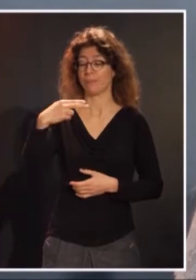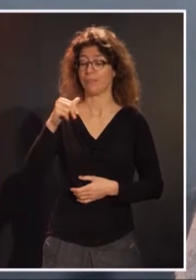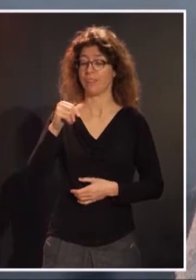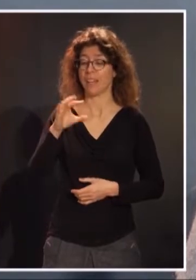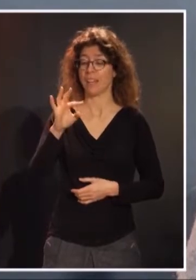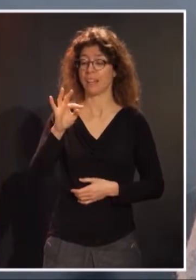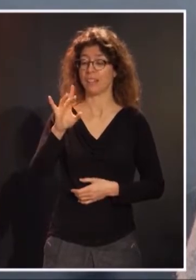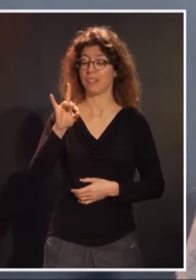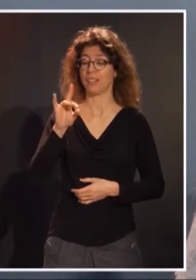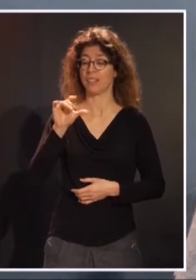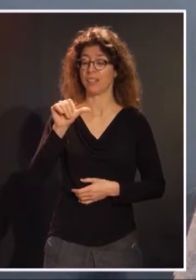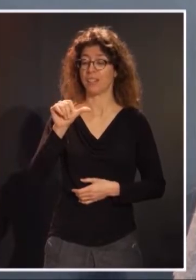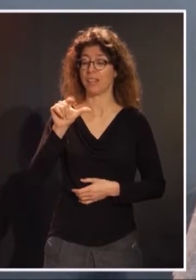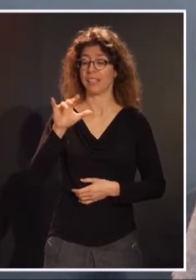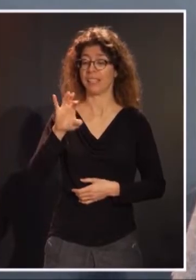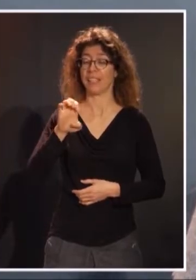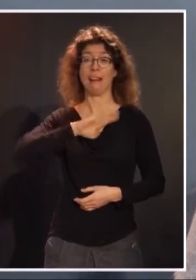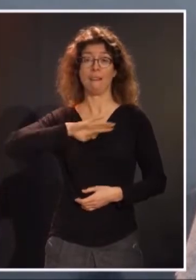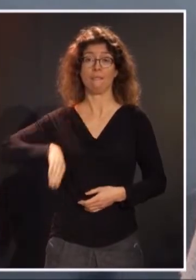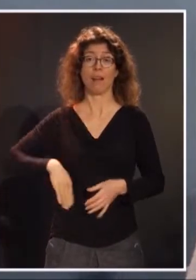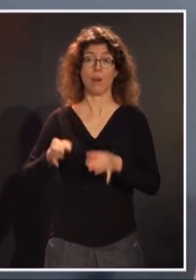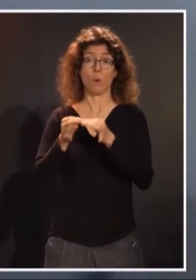conclusion ensuite.